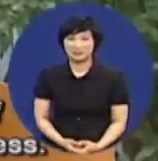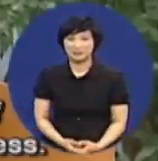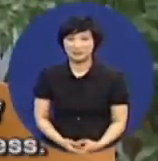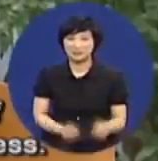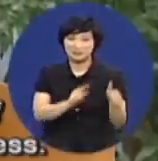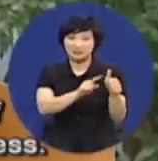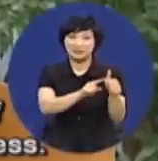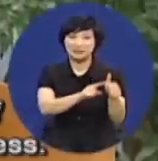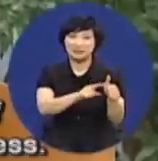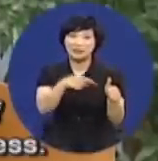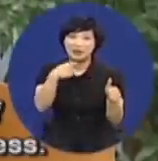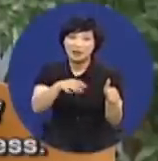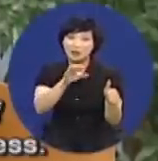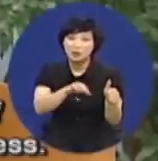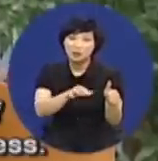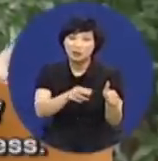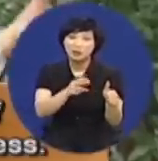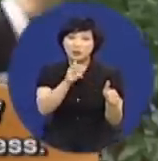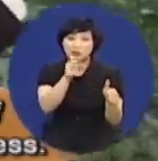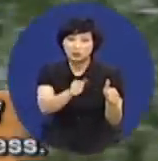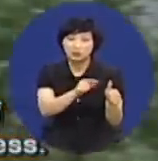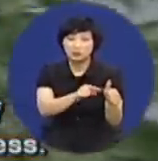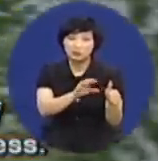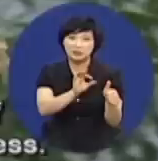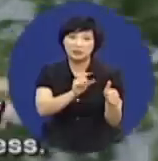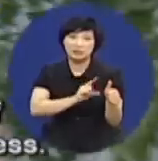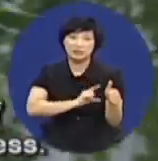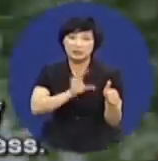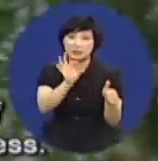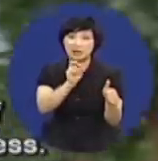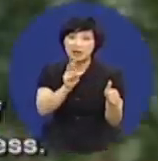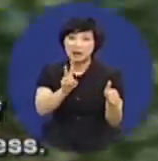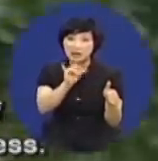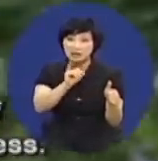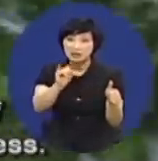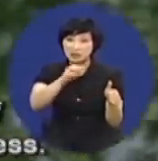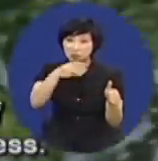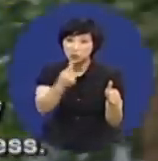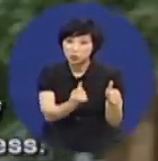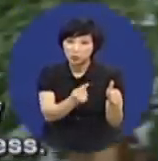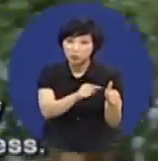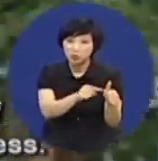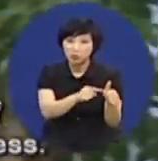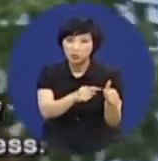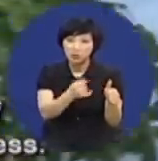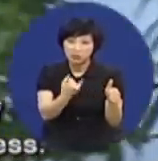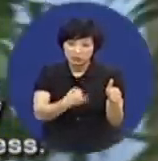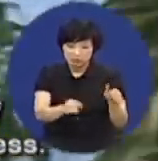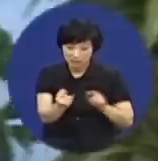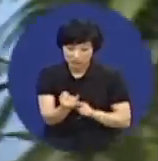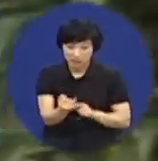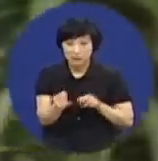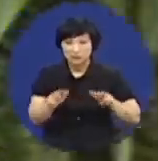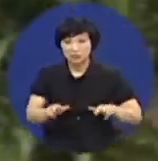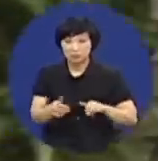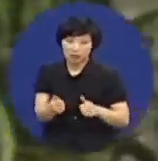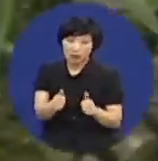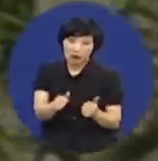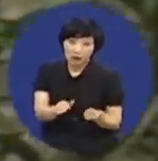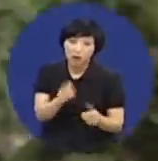そうです。ヤイロという街道管理者の娘が病気で死にかけています。